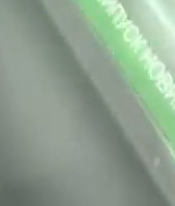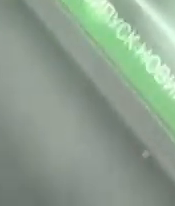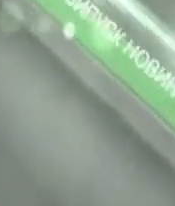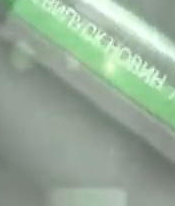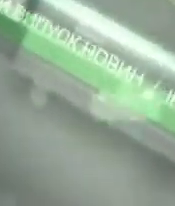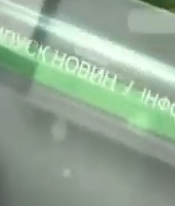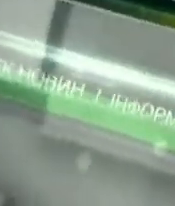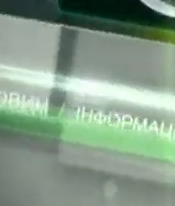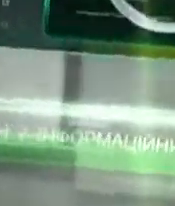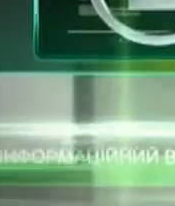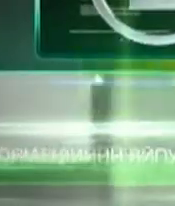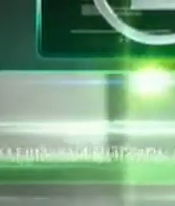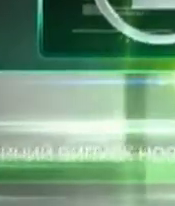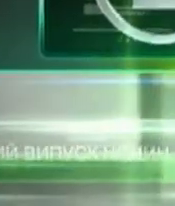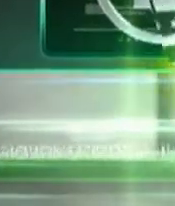Музика